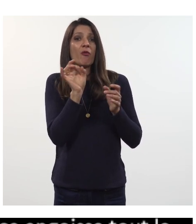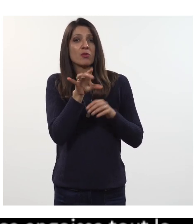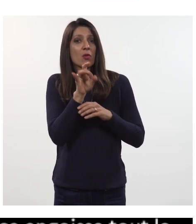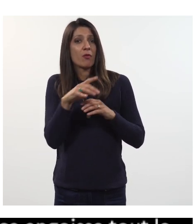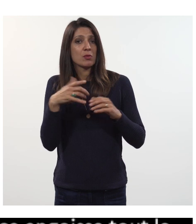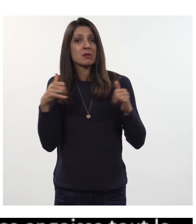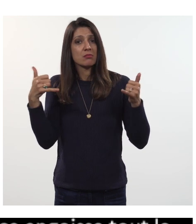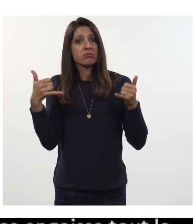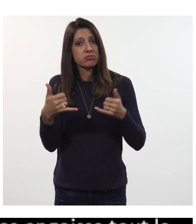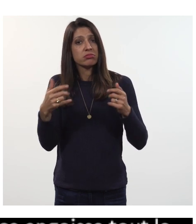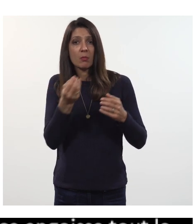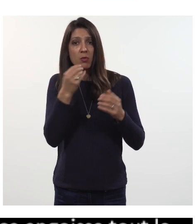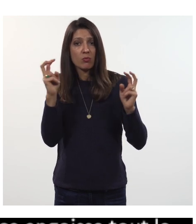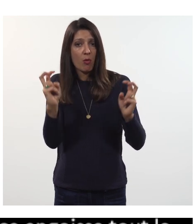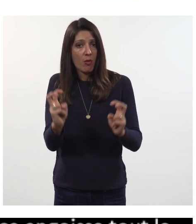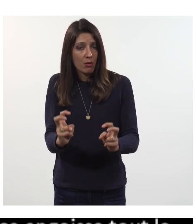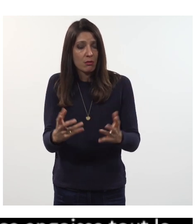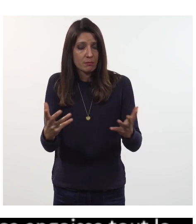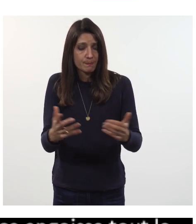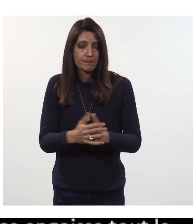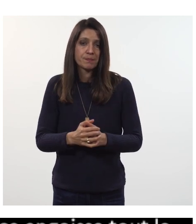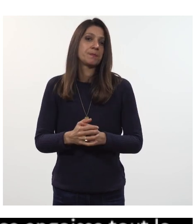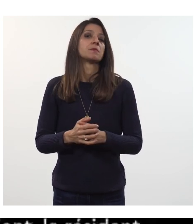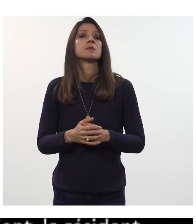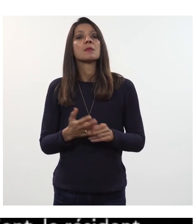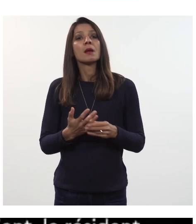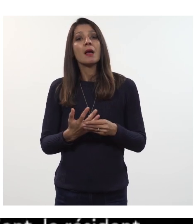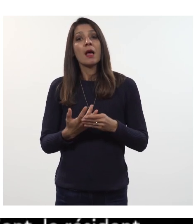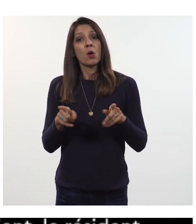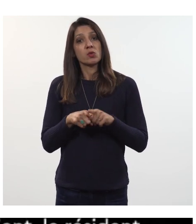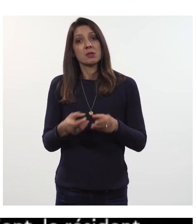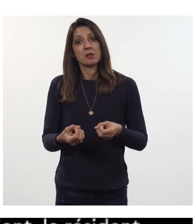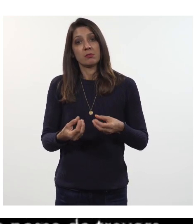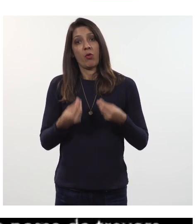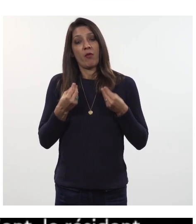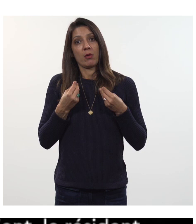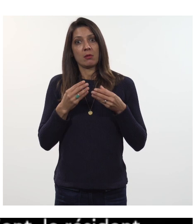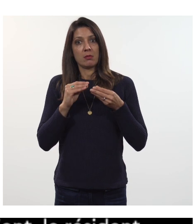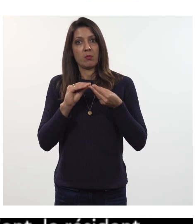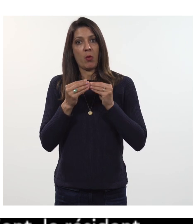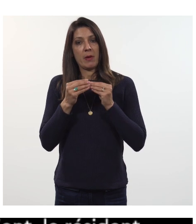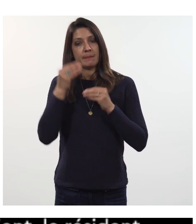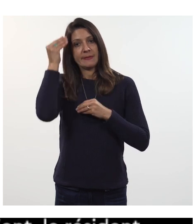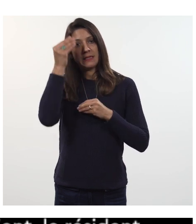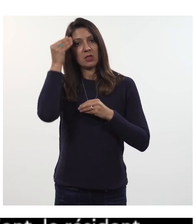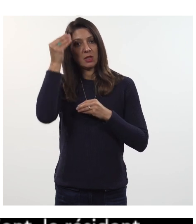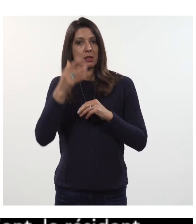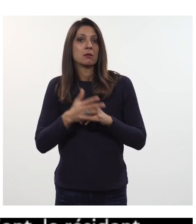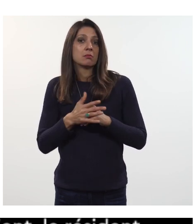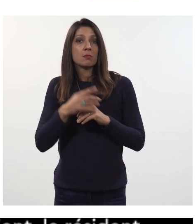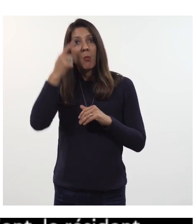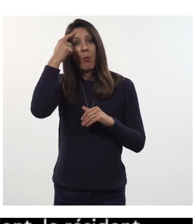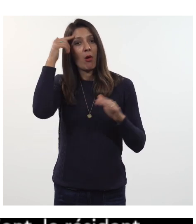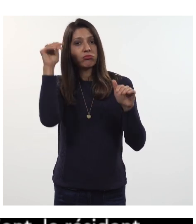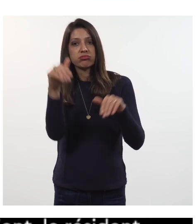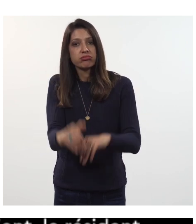Alors, en ce qui concerne les conséquences de la dénutrition, bah, l'état psychique, bien sûr, il va être altéré. Hein. Vous, comme je vous ai dit, le moral, il sera moins